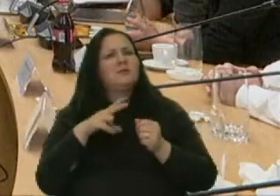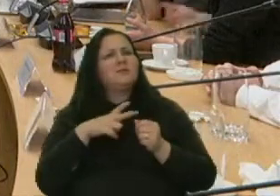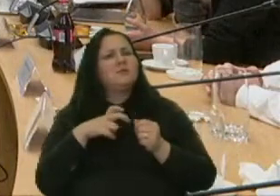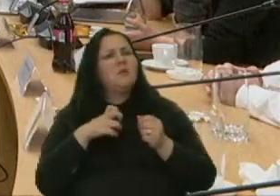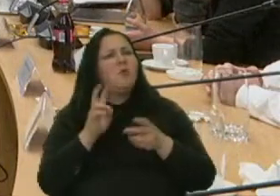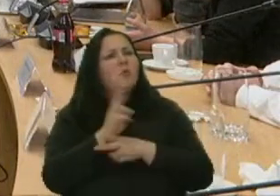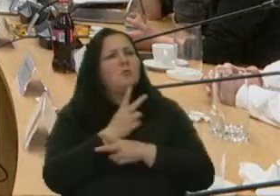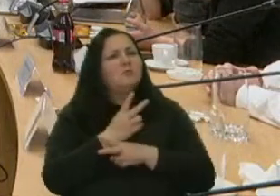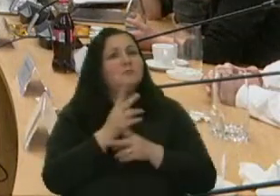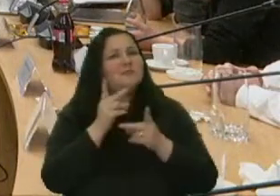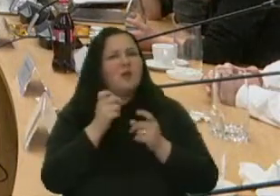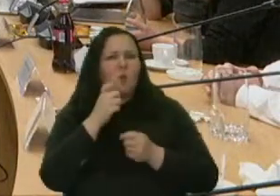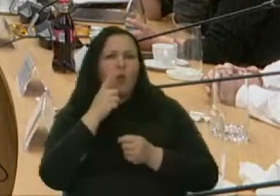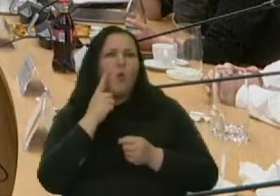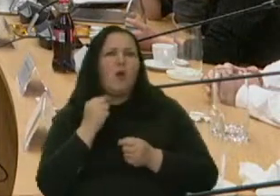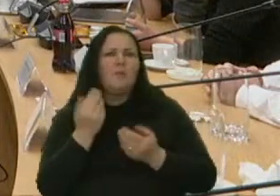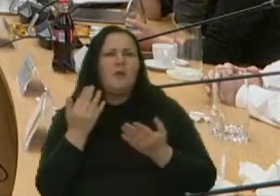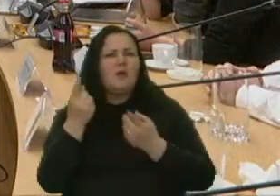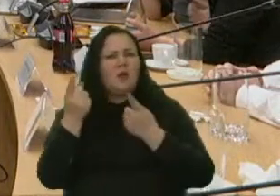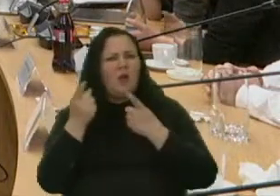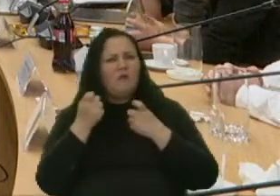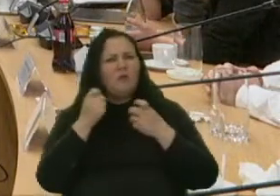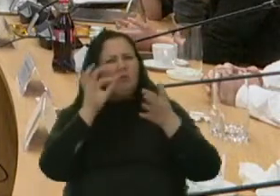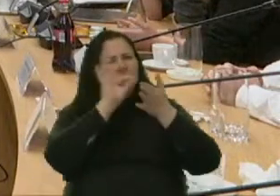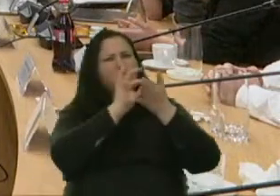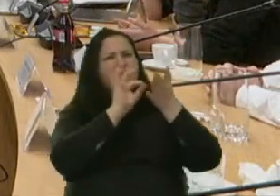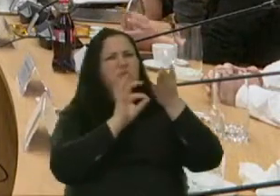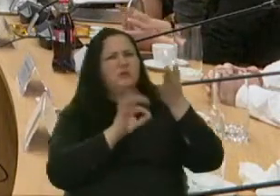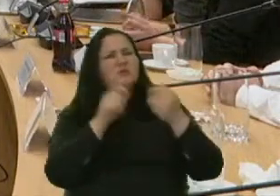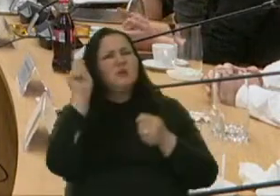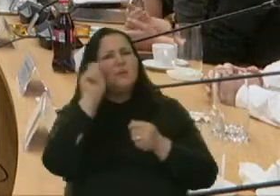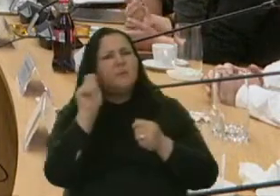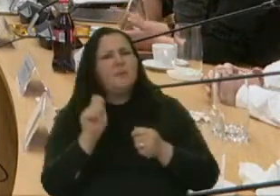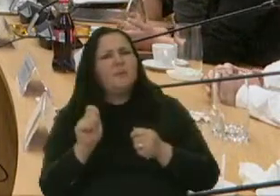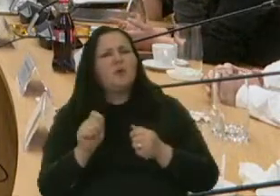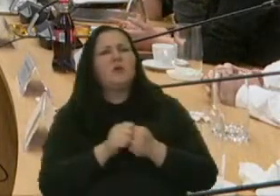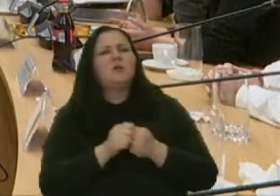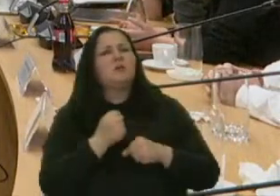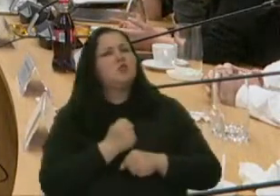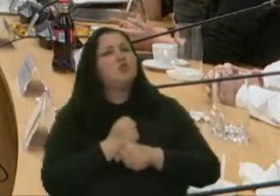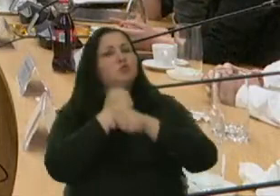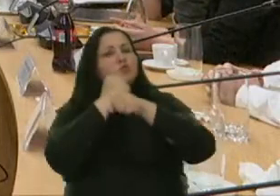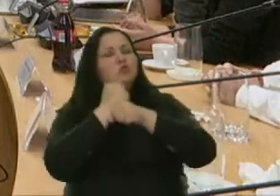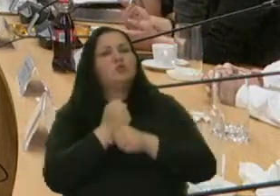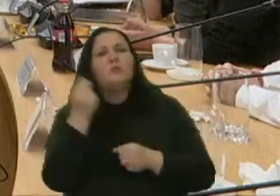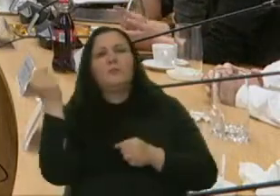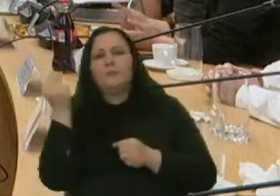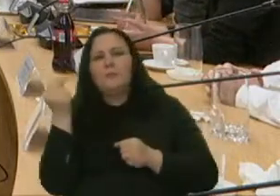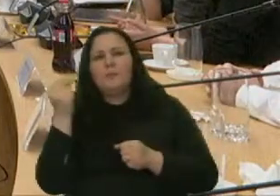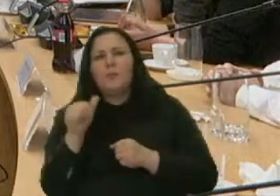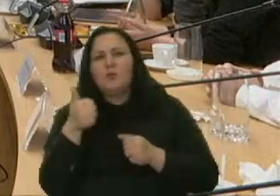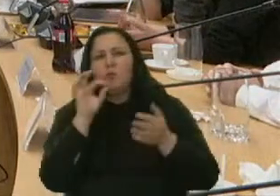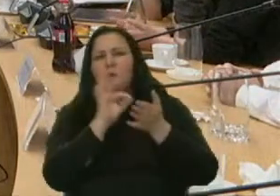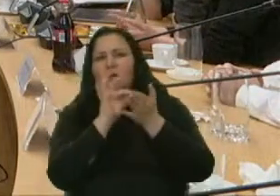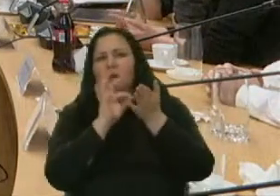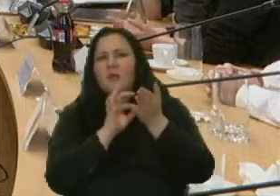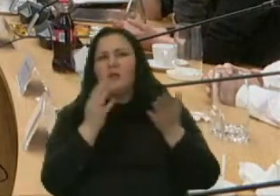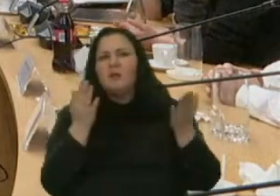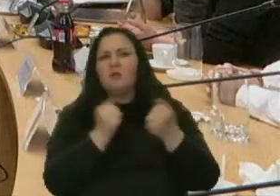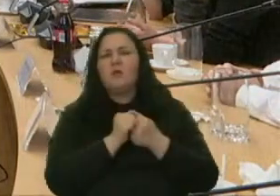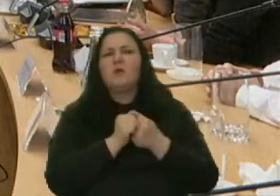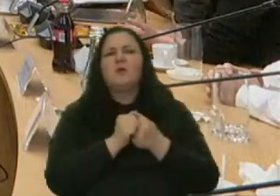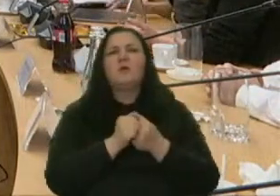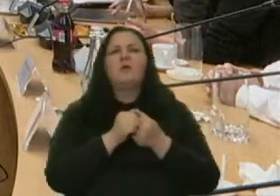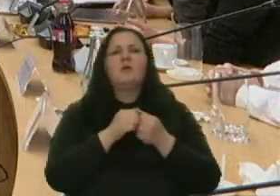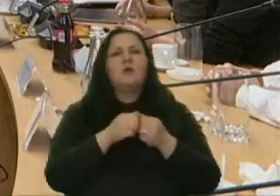obișnuiți dar lor oameni care au venit cu o listă impresionantă de proiect de susținere pentru un regulament de care au nevoie